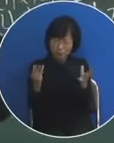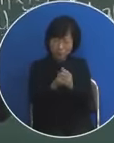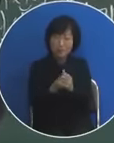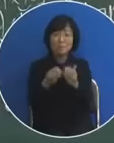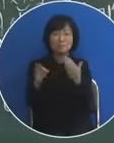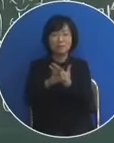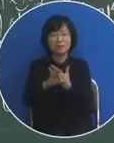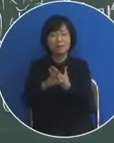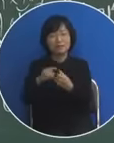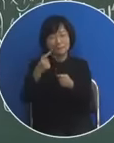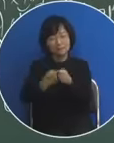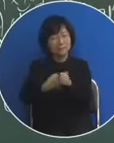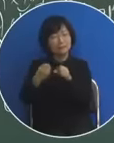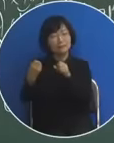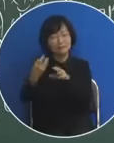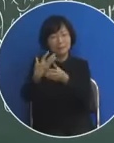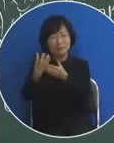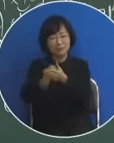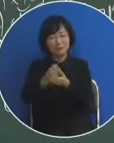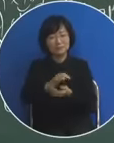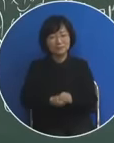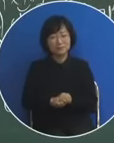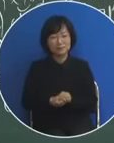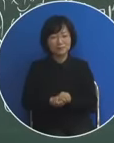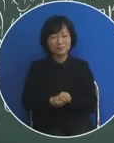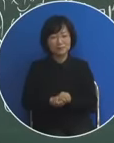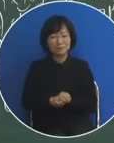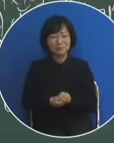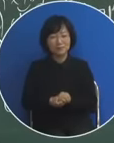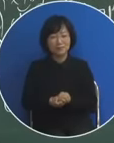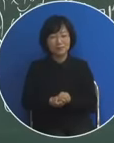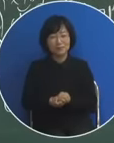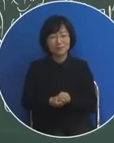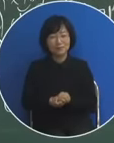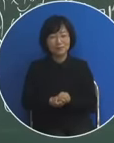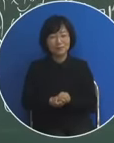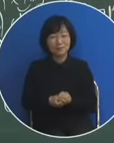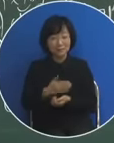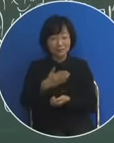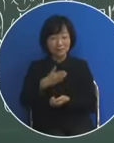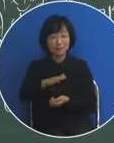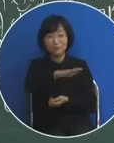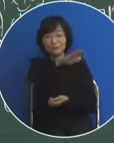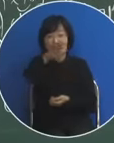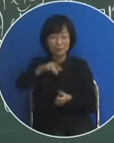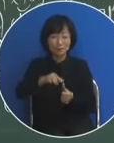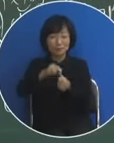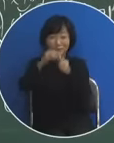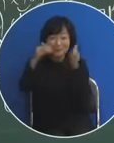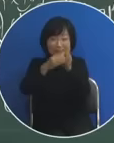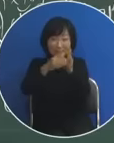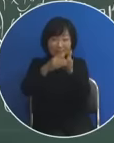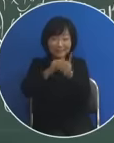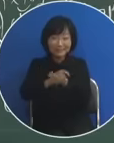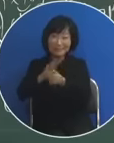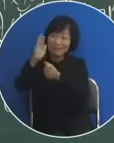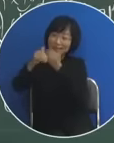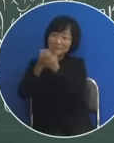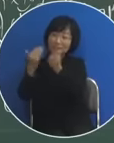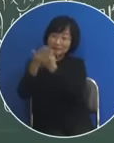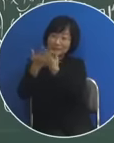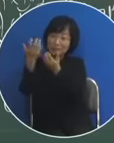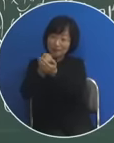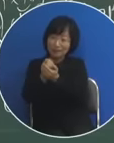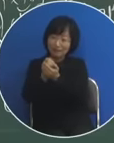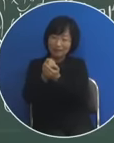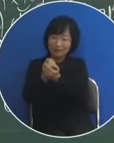and the answers will come. 예, 구원받은 하나님 자녀인데 은혜로 복음 속으로 왔는데 워낙 안 하니까 그렇지 조금만 하면 역사는